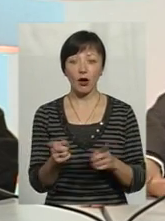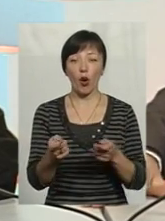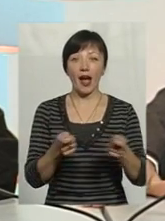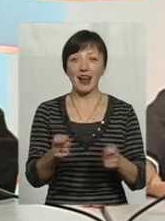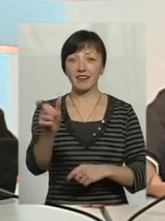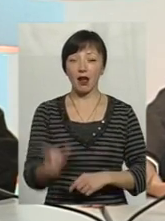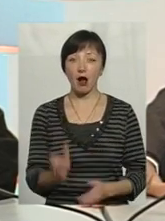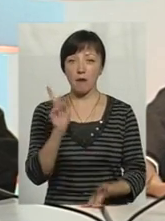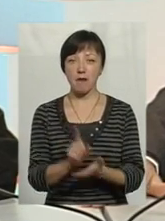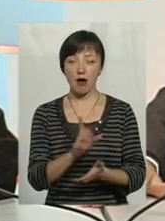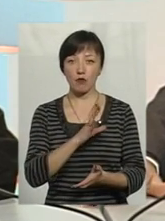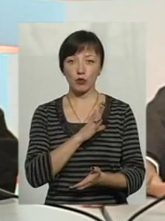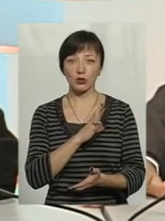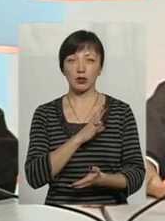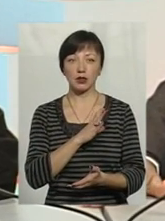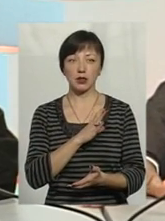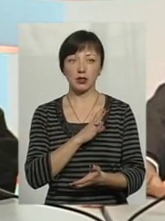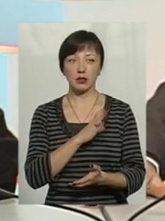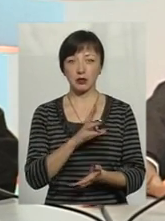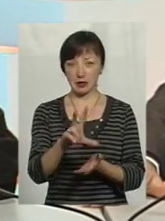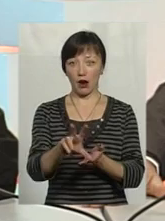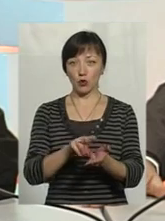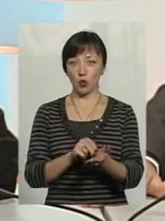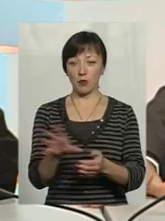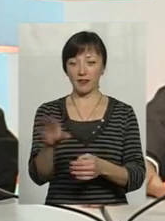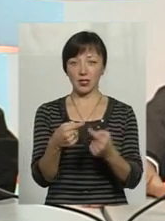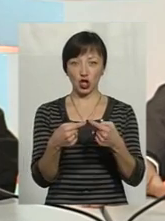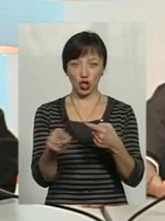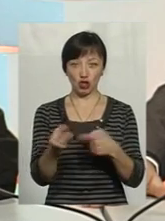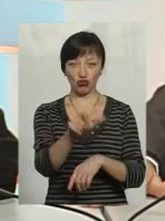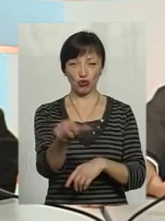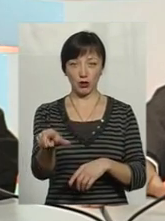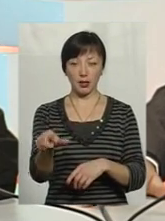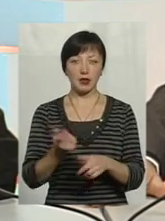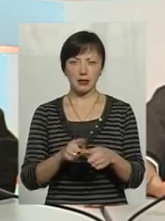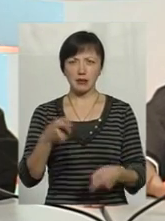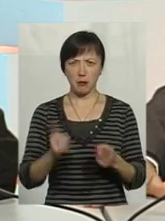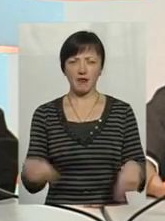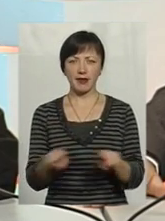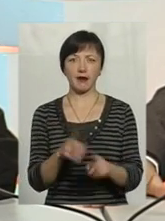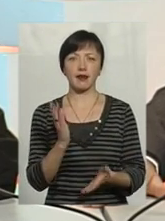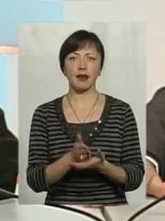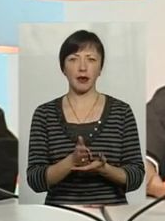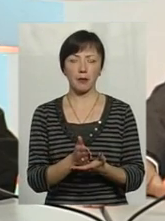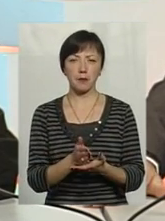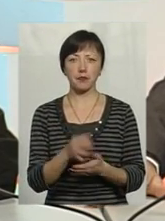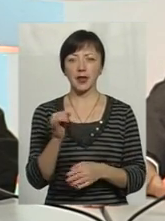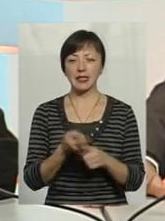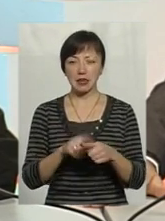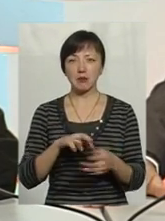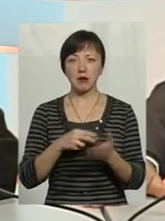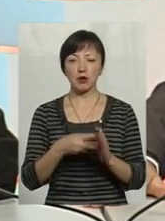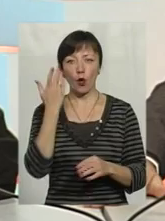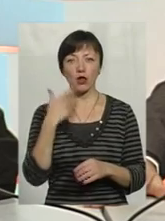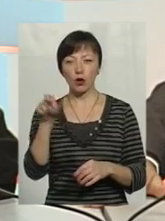керівника, який має бути в певній мірі зразком для всіх інших, тому що це справді так є, і це передбачається,